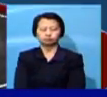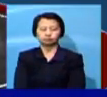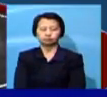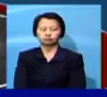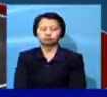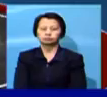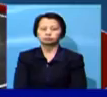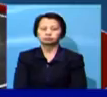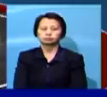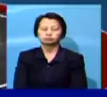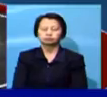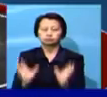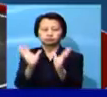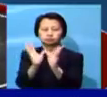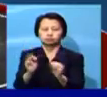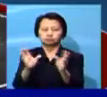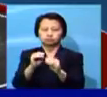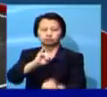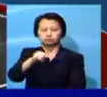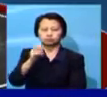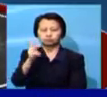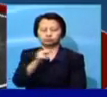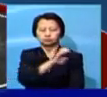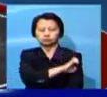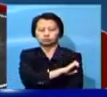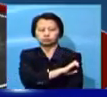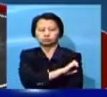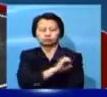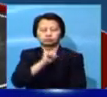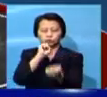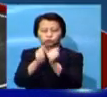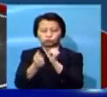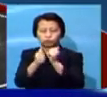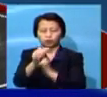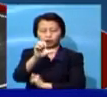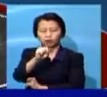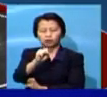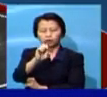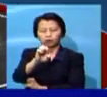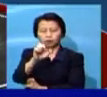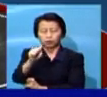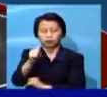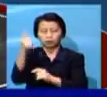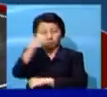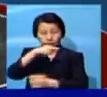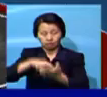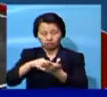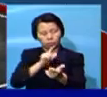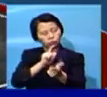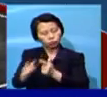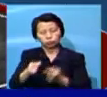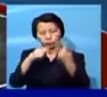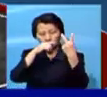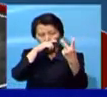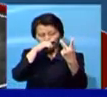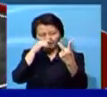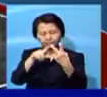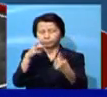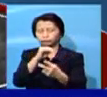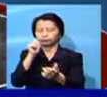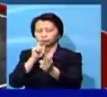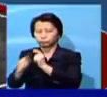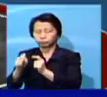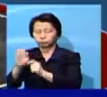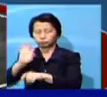Sarawak baik mesyuarat jawatankuasa ekutif persekutuan sukan cgf hari ini meluluskan dua usul selain meluluskan